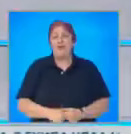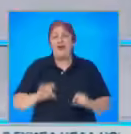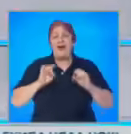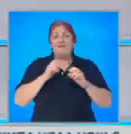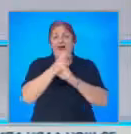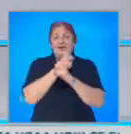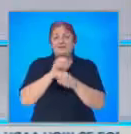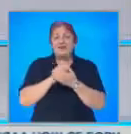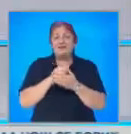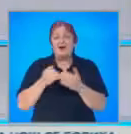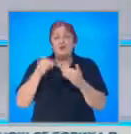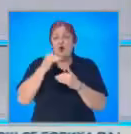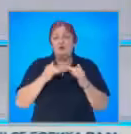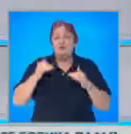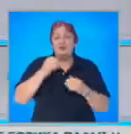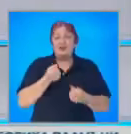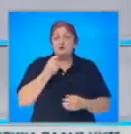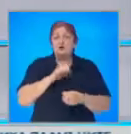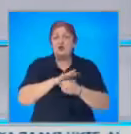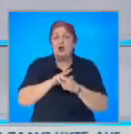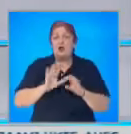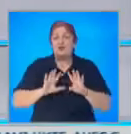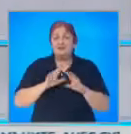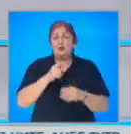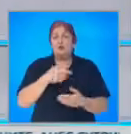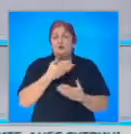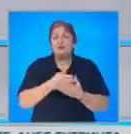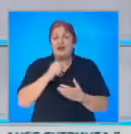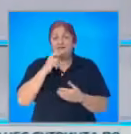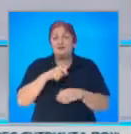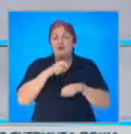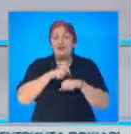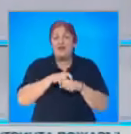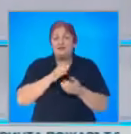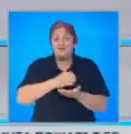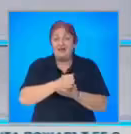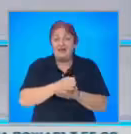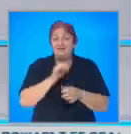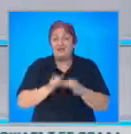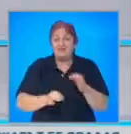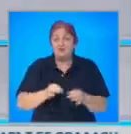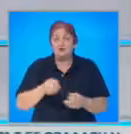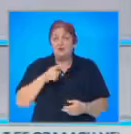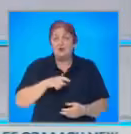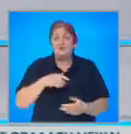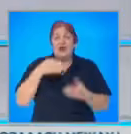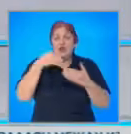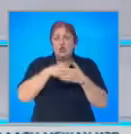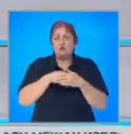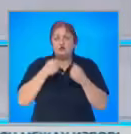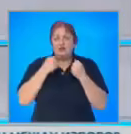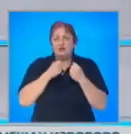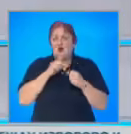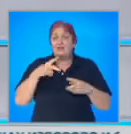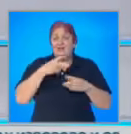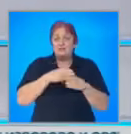В Австрия регистрират ново увеличение на случаите на COVID-19, което се дължи главно на делта варианта на вируса. Въпреки това, нощният